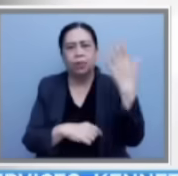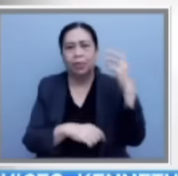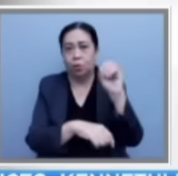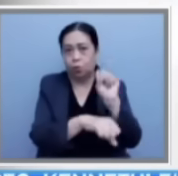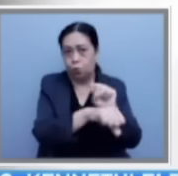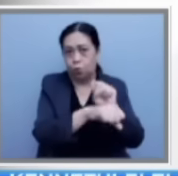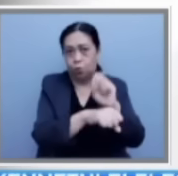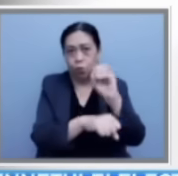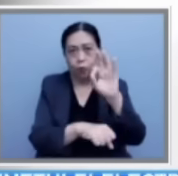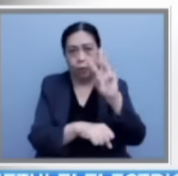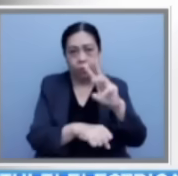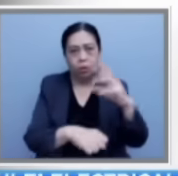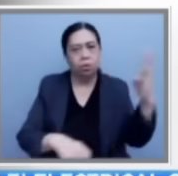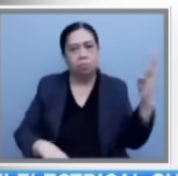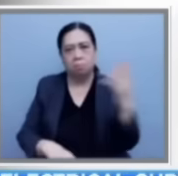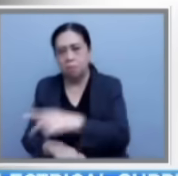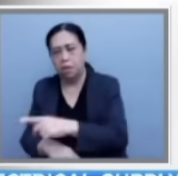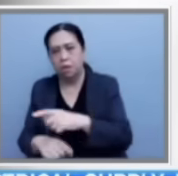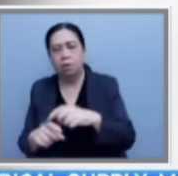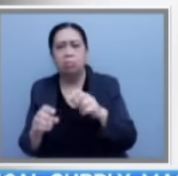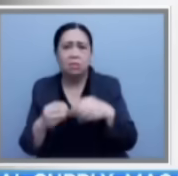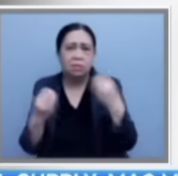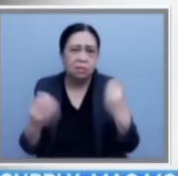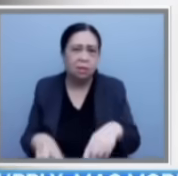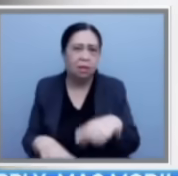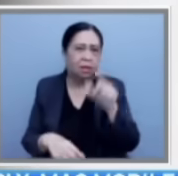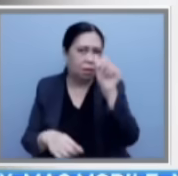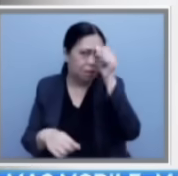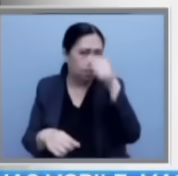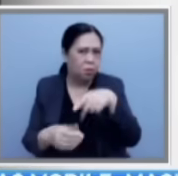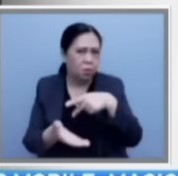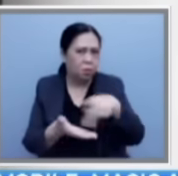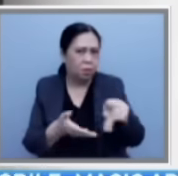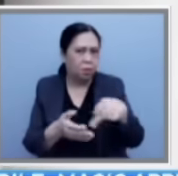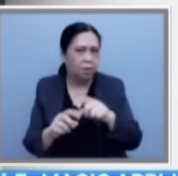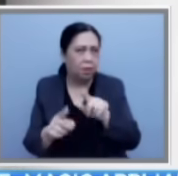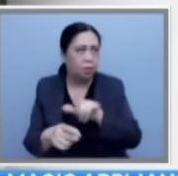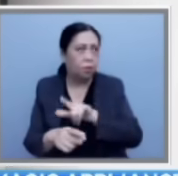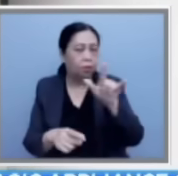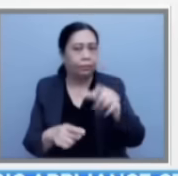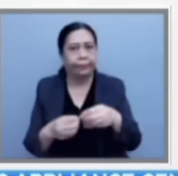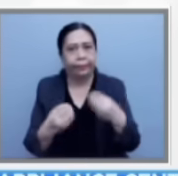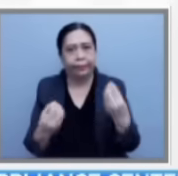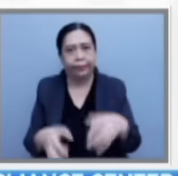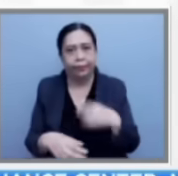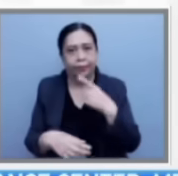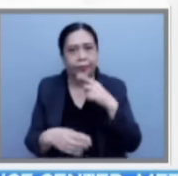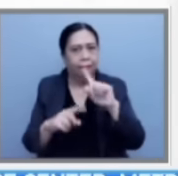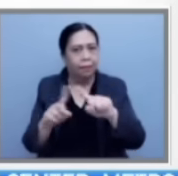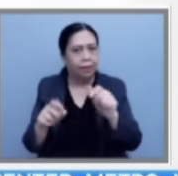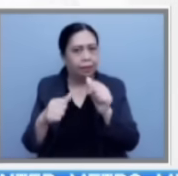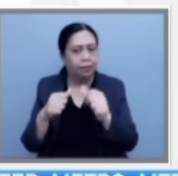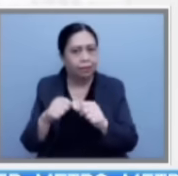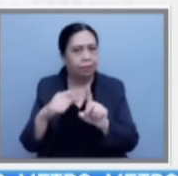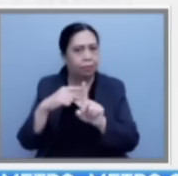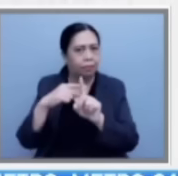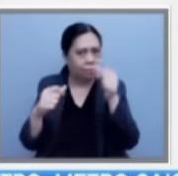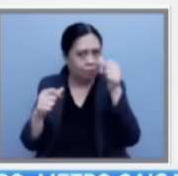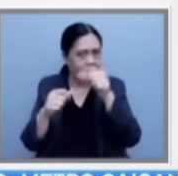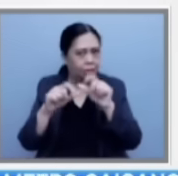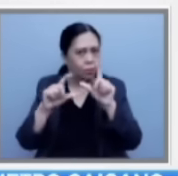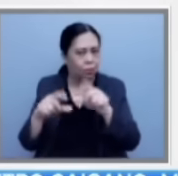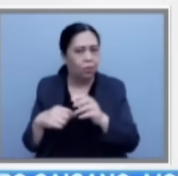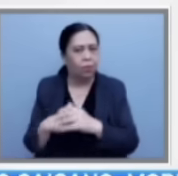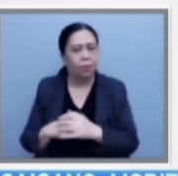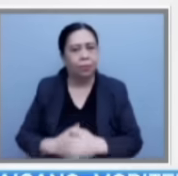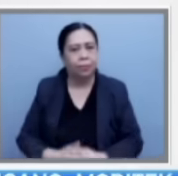ang sinasabi nga dito Sayang ' ba yung yung ibinayad mapupunta sa wala kapagka ganyan At iisa lamang hoong pinagkukunan natin ng